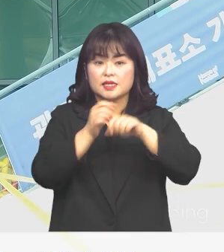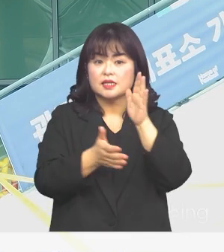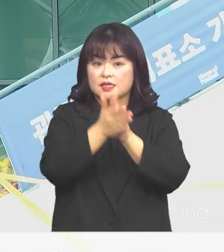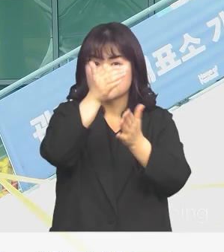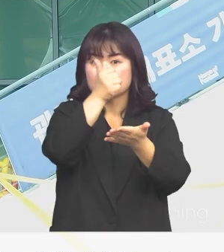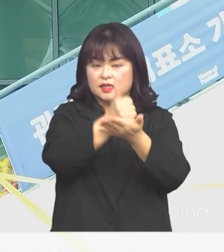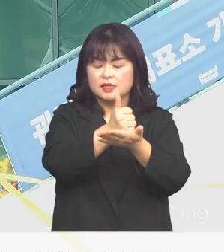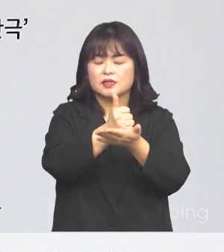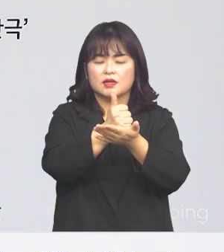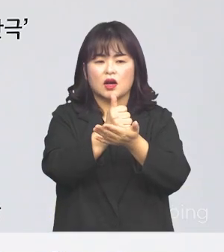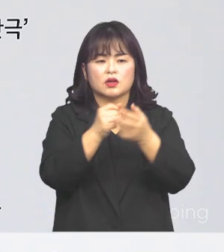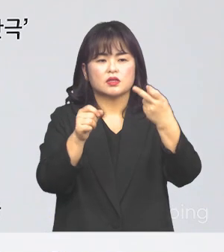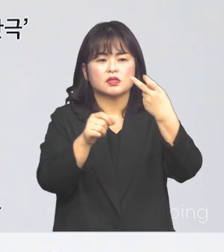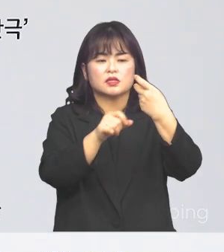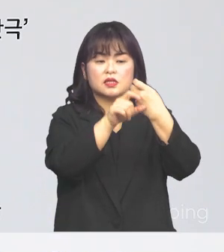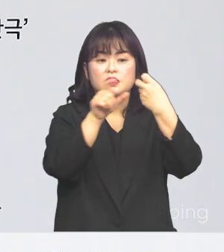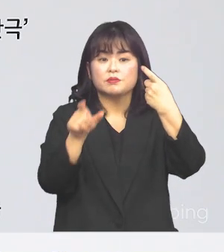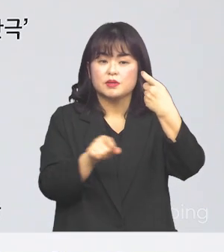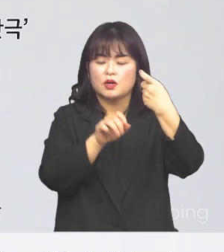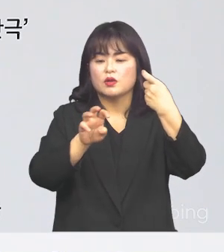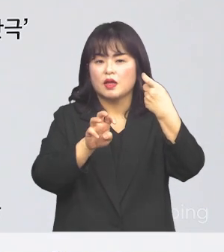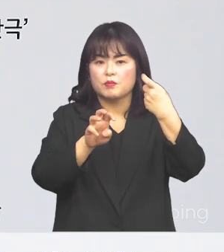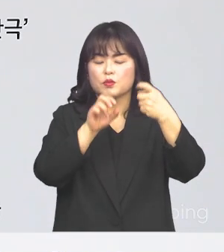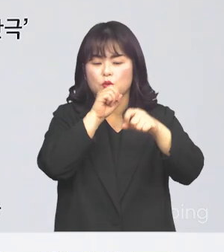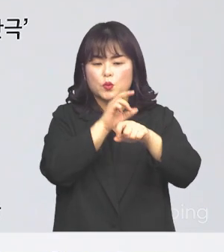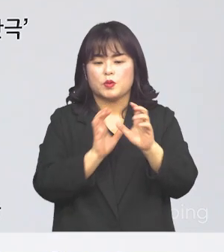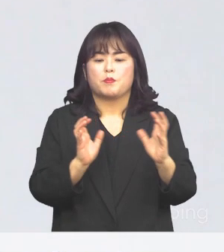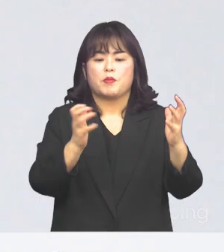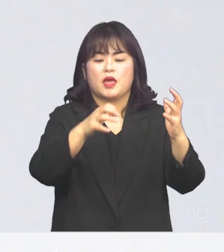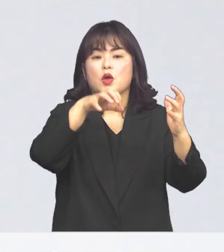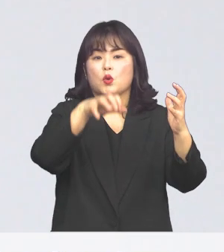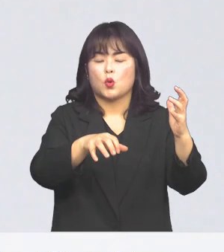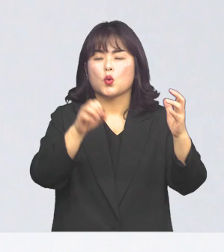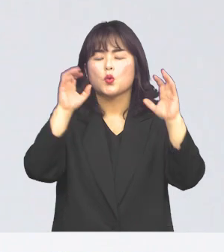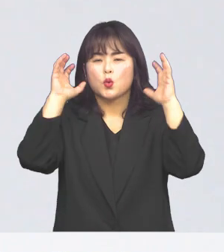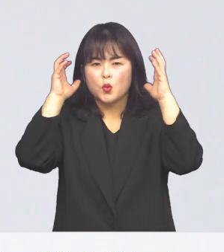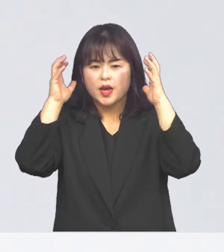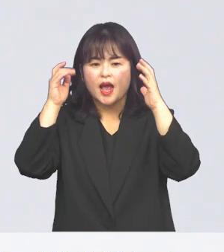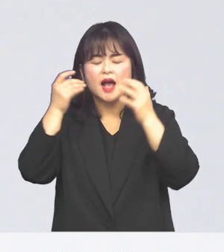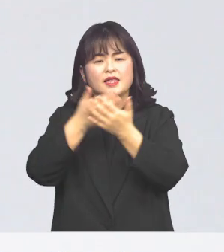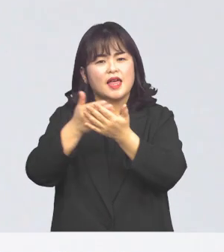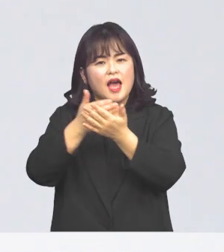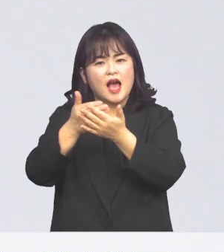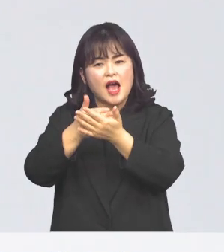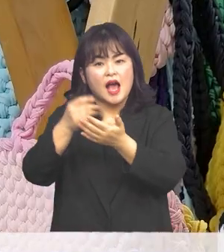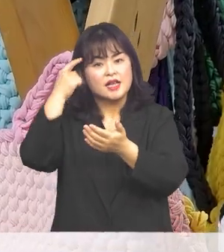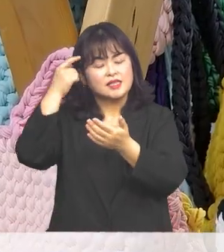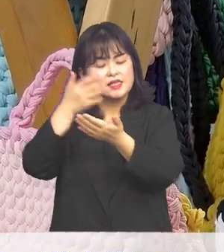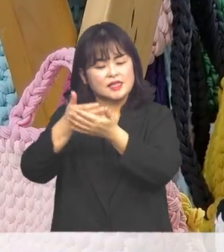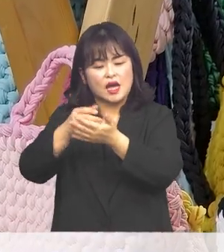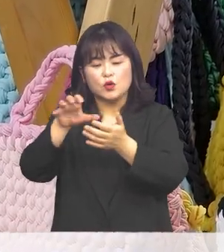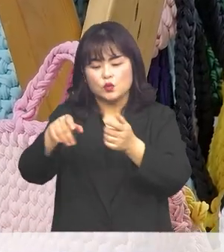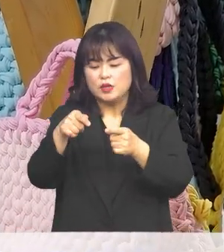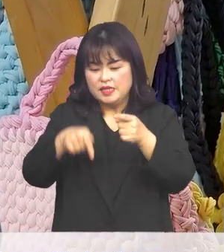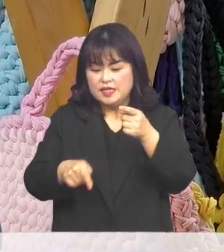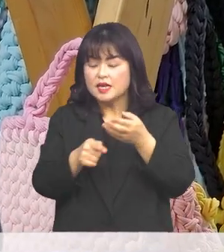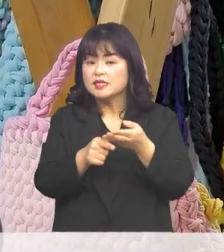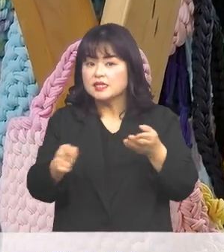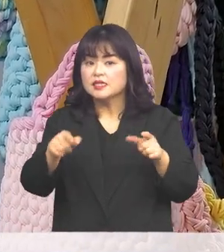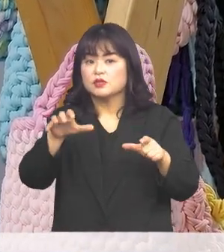이상일 용인특례시장은 30일 처인구 상가동 미르스타디움 내 용인 어린이 상상의 숲 지하 1층에서